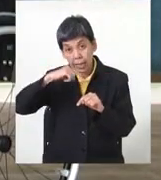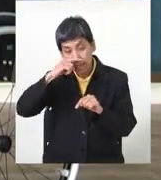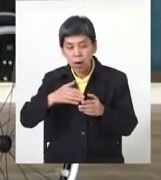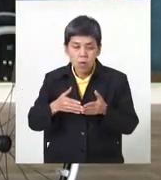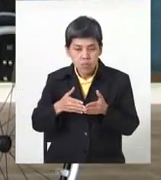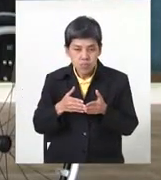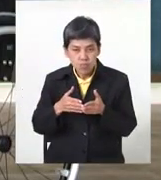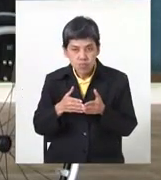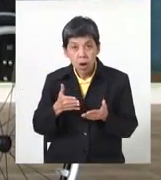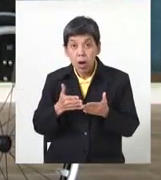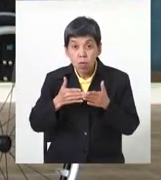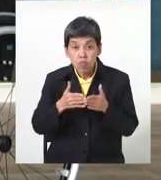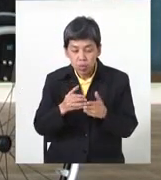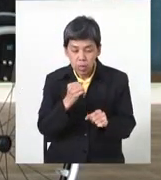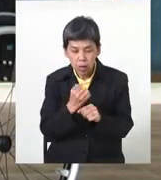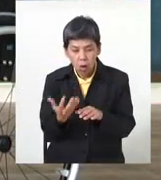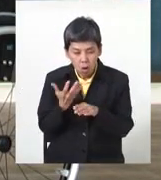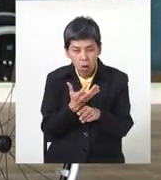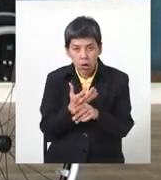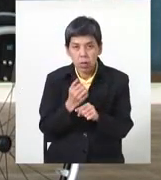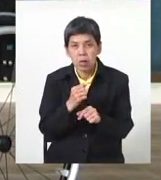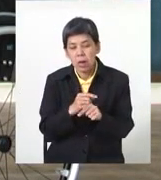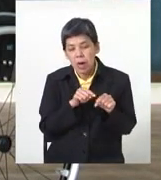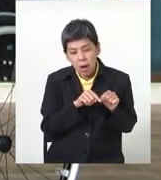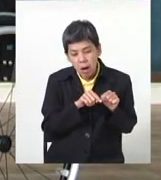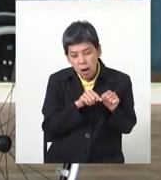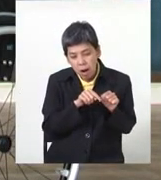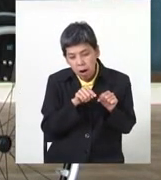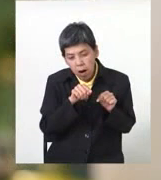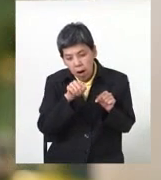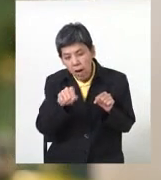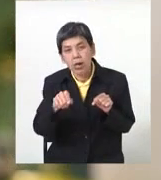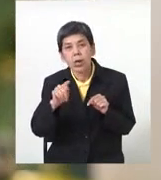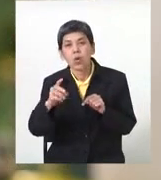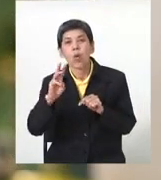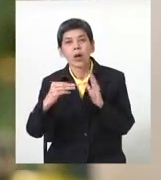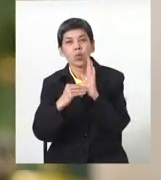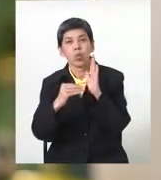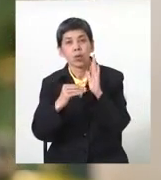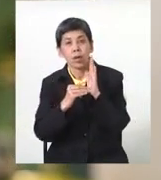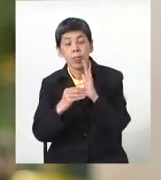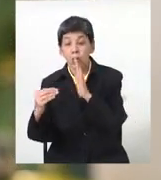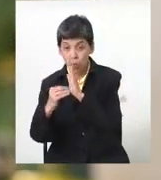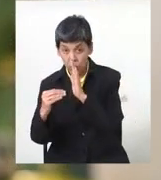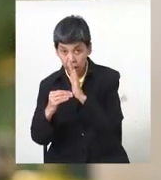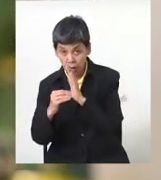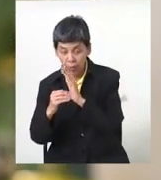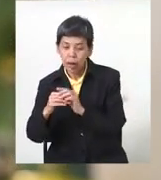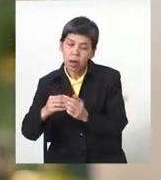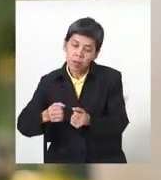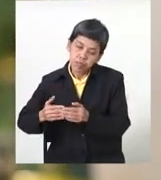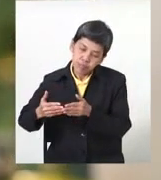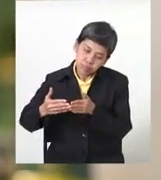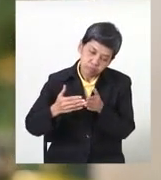แกก็อพยพแล้วแกก็ลอยเรือใช้เรือเนี่ยในการบรรทุกสินค้าจากดำเนินสะดวกไปขายที่ทรงวาดกรุงเทพฯจากทรงวาด